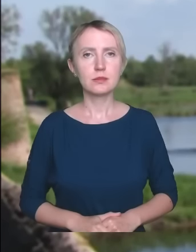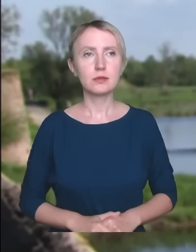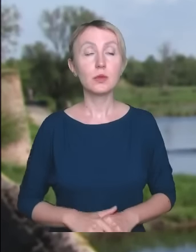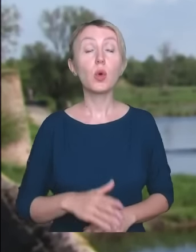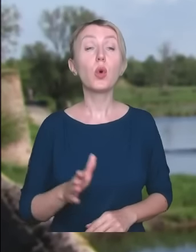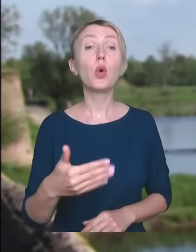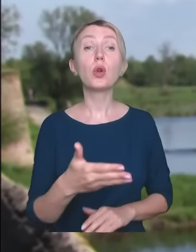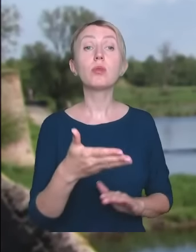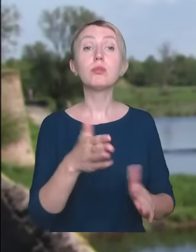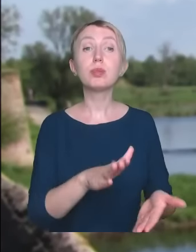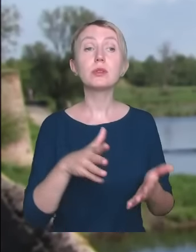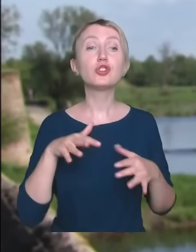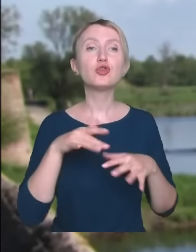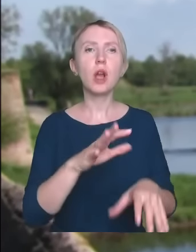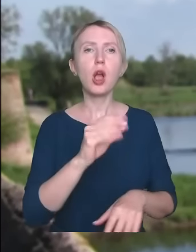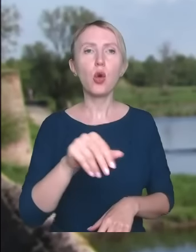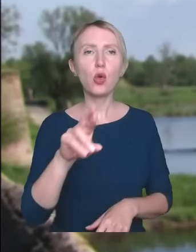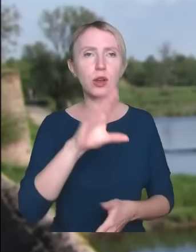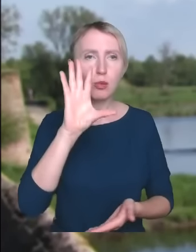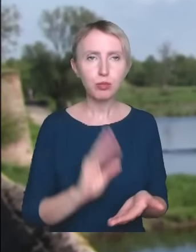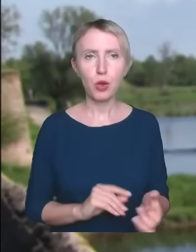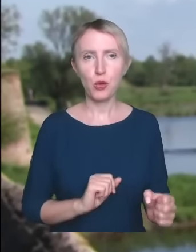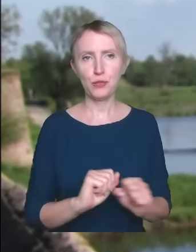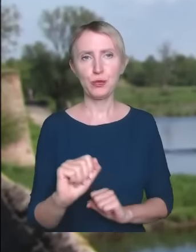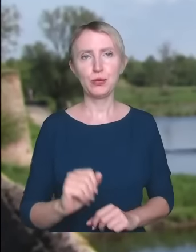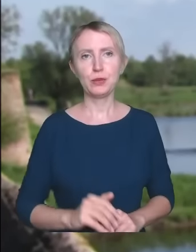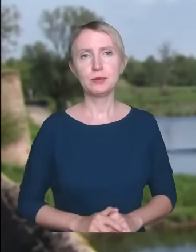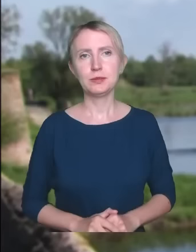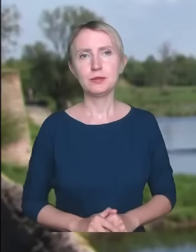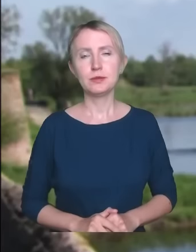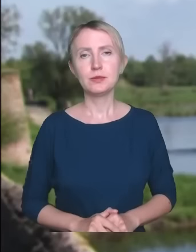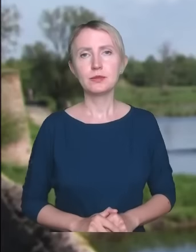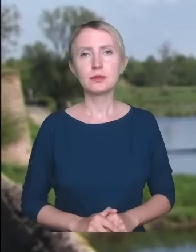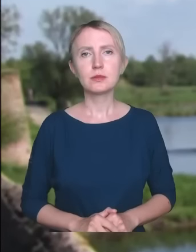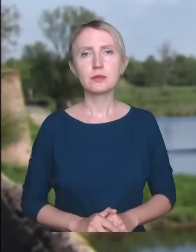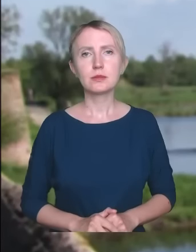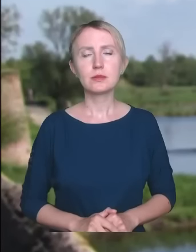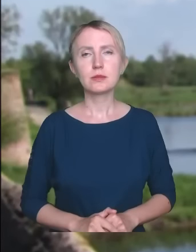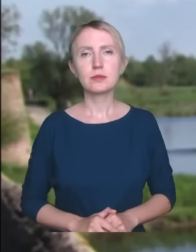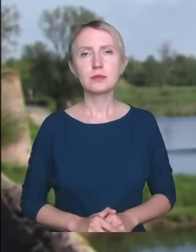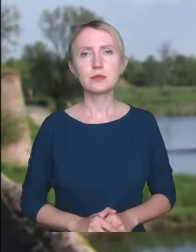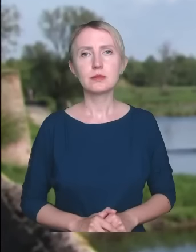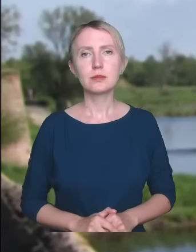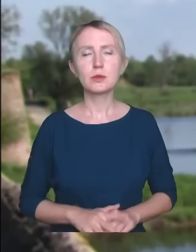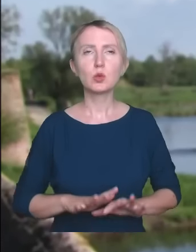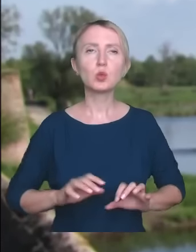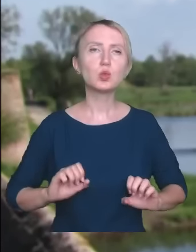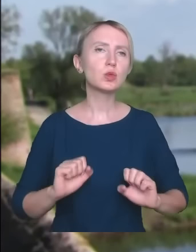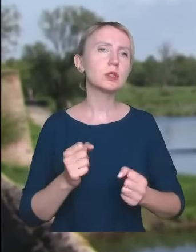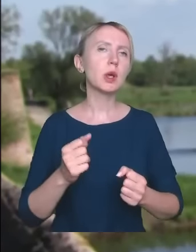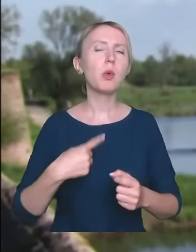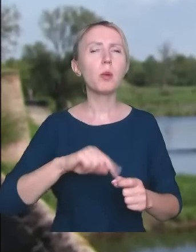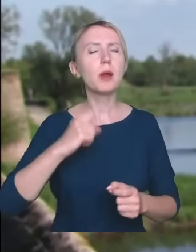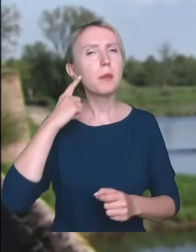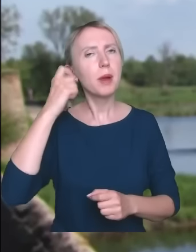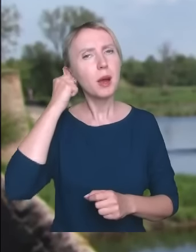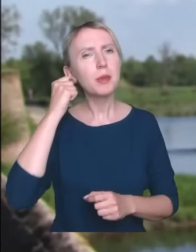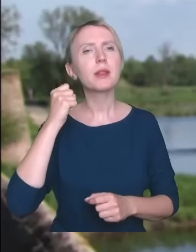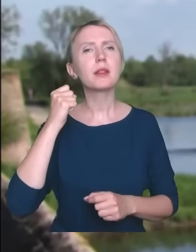w Odrze są znowu. Jest sporo zabawy, bo pamiętamy, co się działo w tej